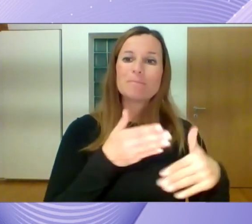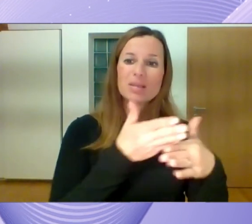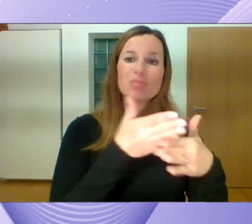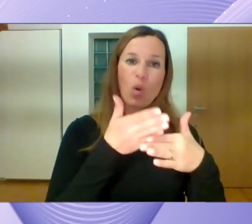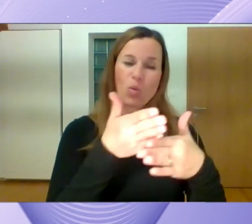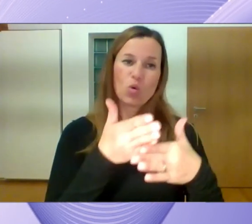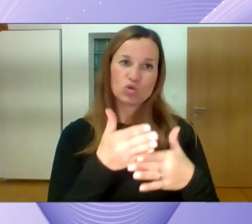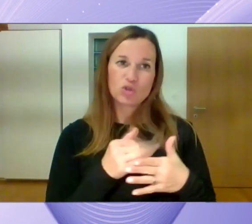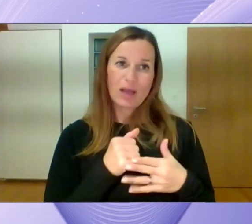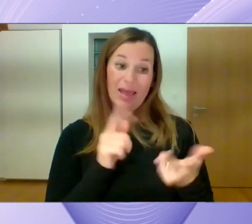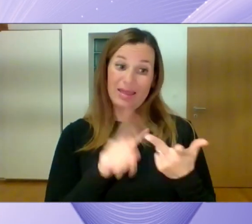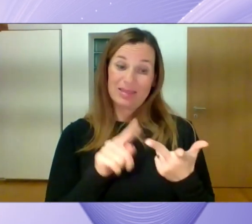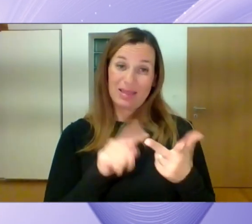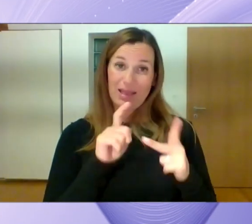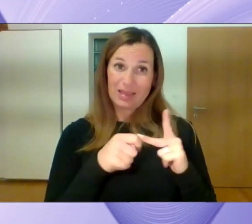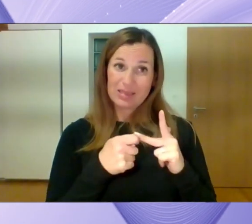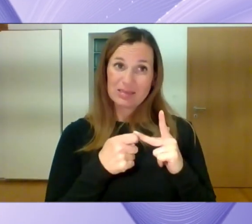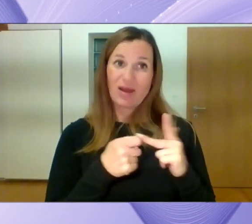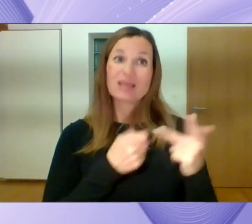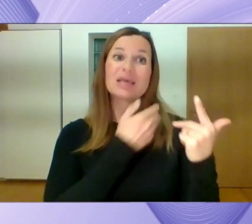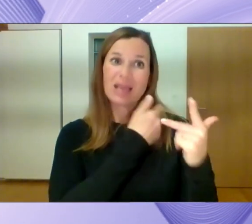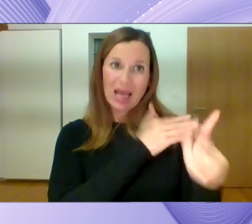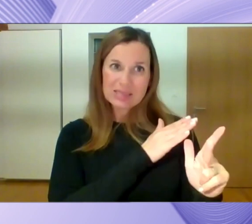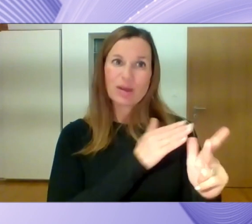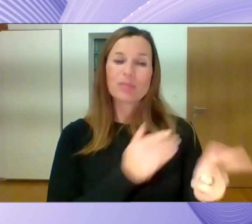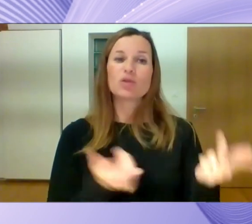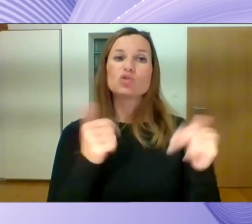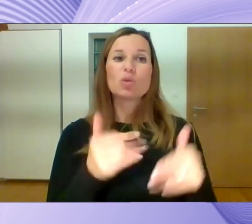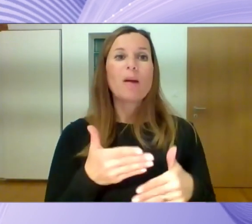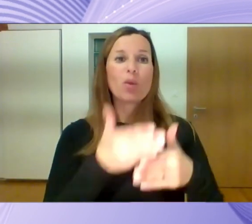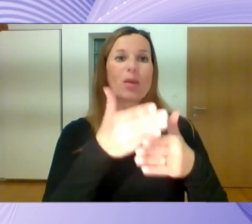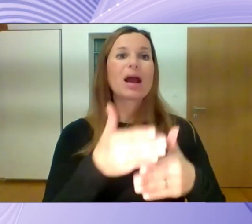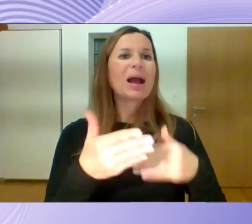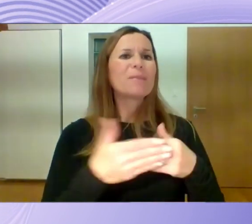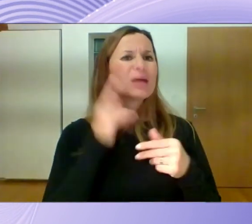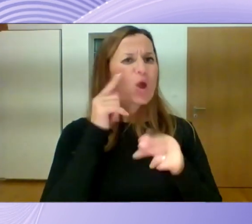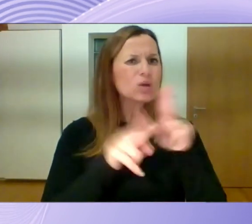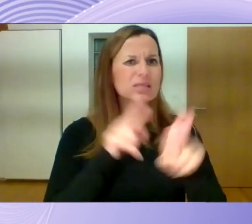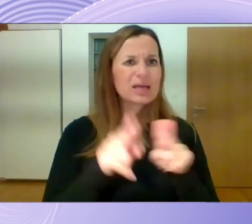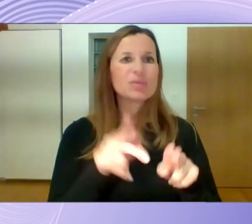je možno. Tretja stvar, ki pa razbremeni oziroma pomaga pri oskrbi, je pa znanje.